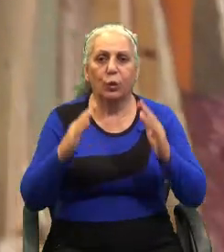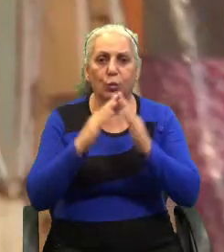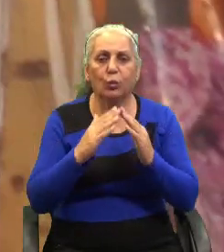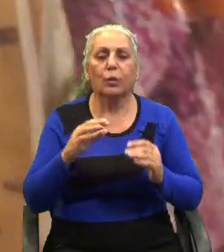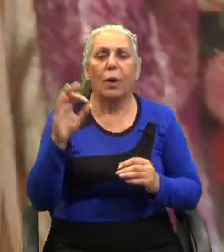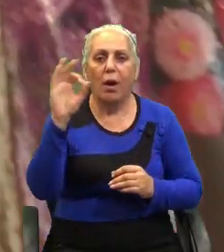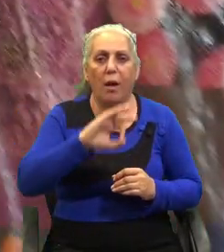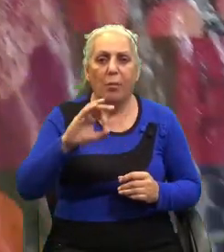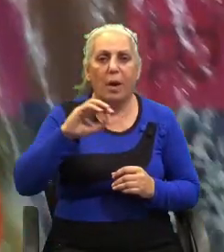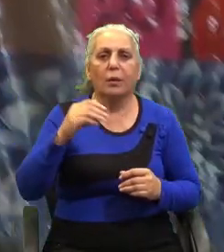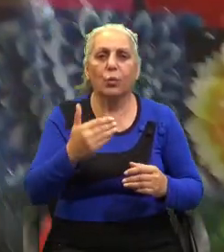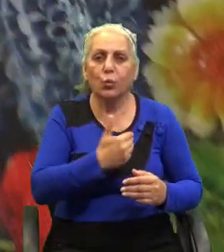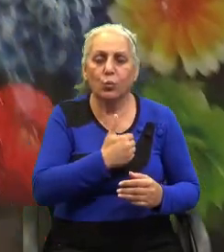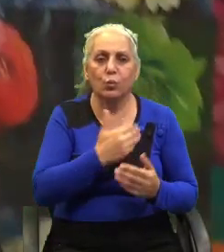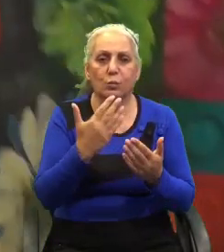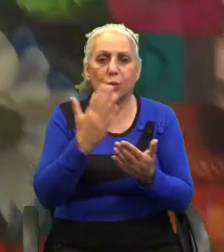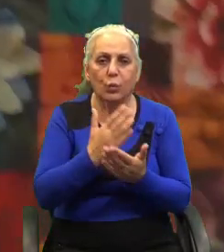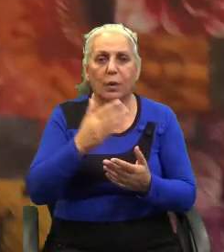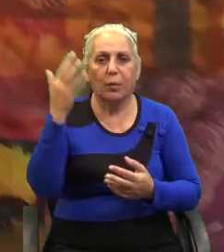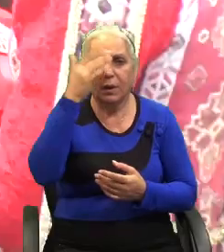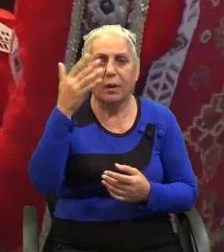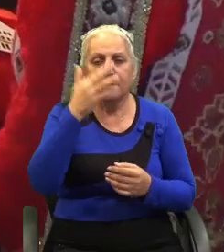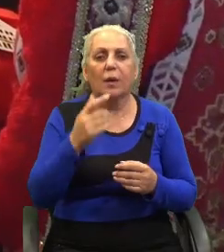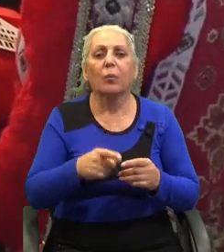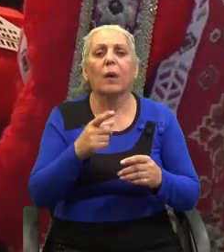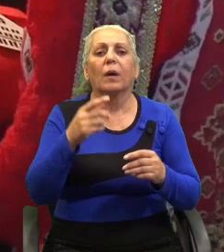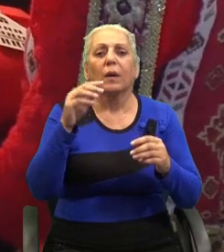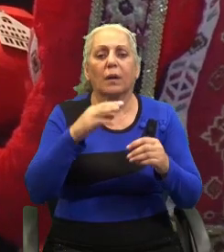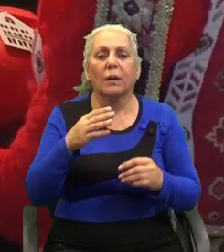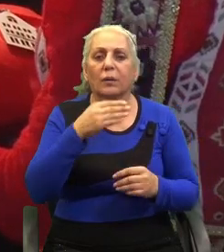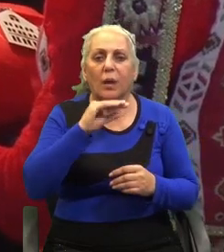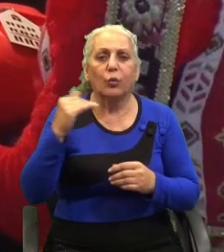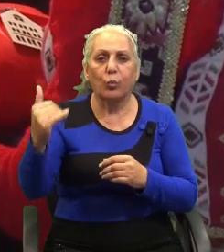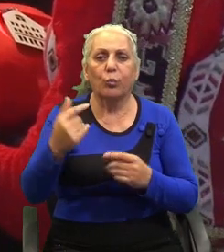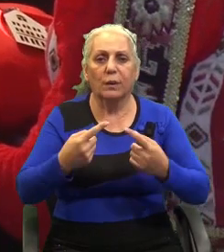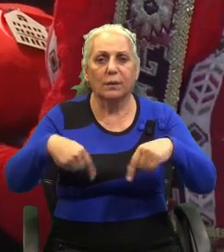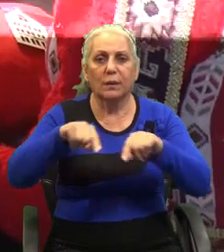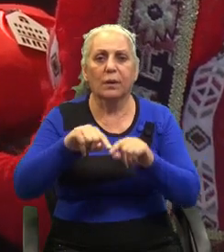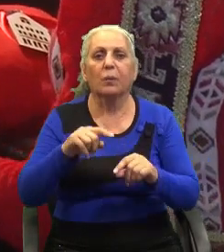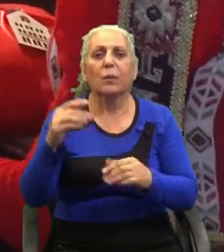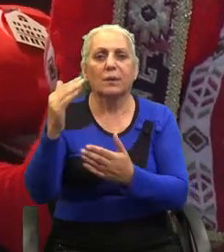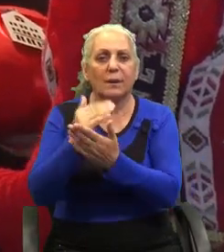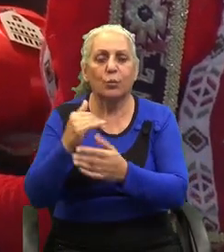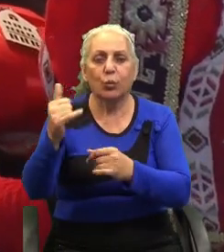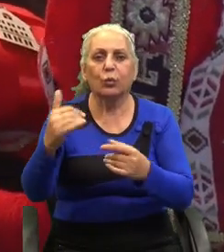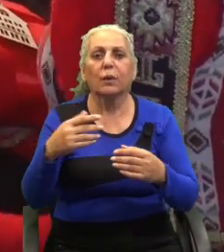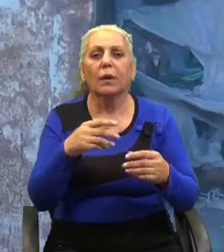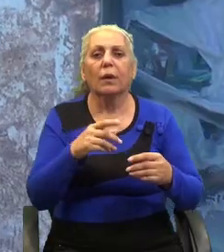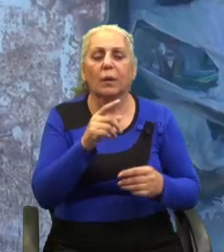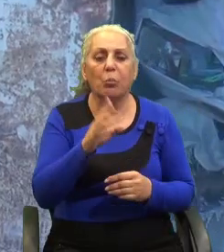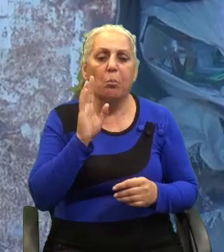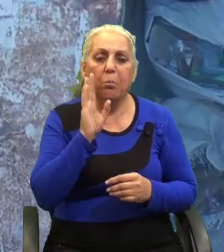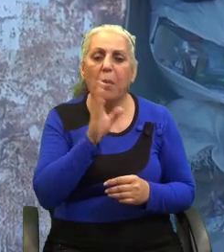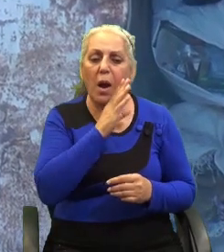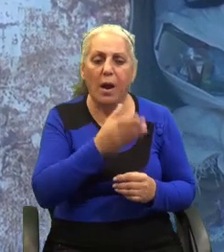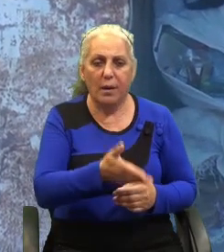ունենալու տարիների երազանքն իրականացել է Տաշիր հիմնադրամի ու Հայաստանի էլեկտրական ցանցեր ընկերության միջոցով։ Ընտանիքի մայրը կողպում